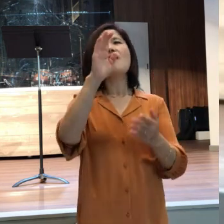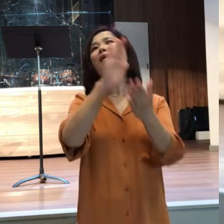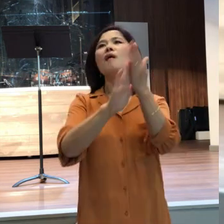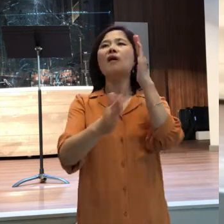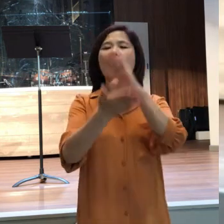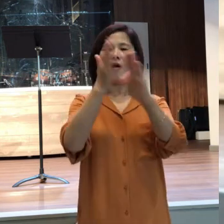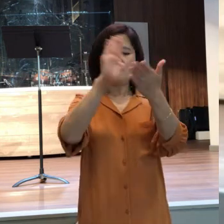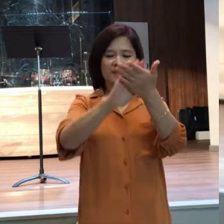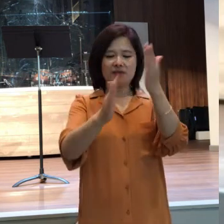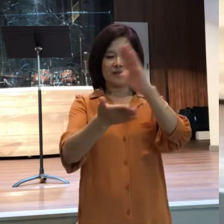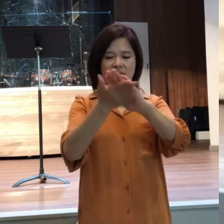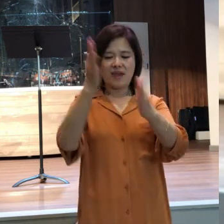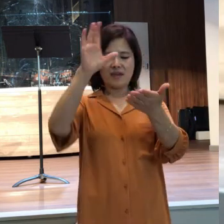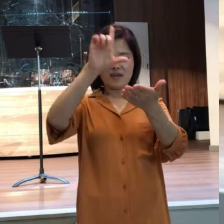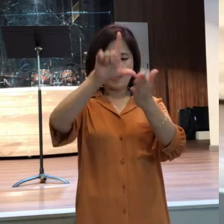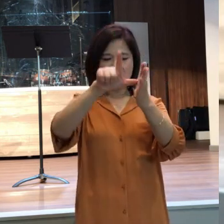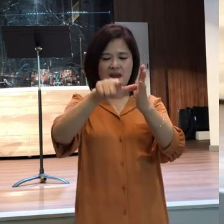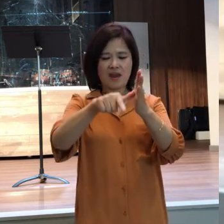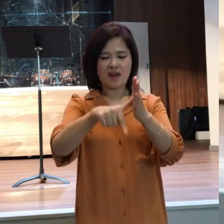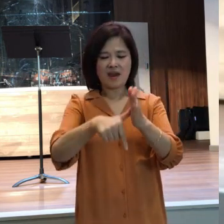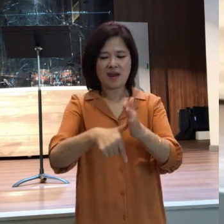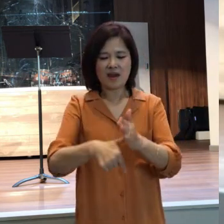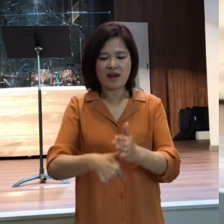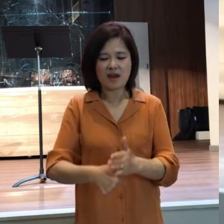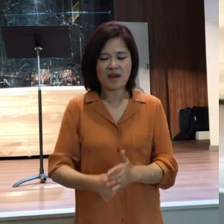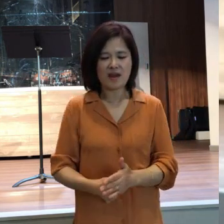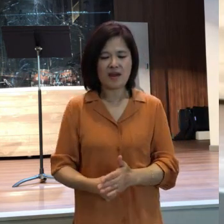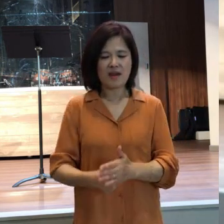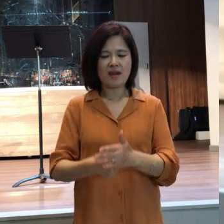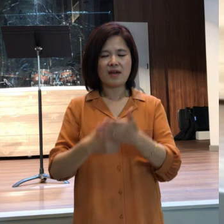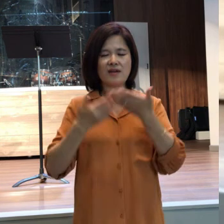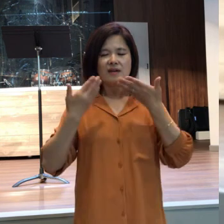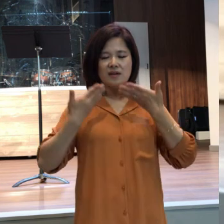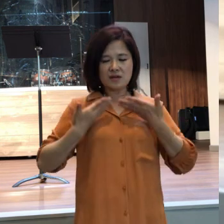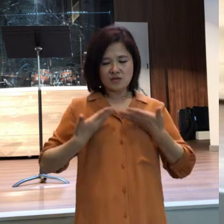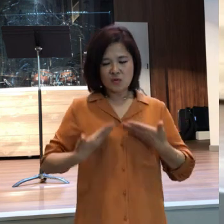전혀 없을 때에